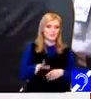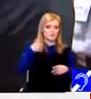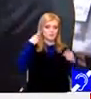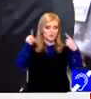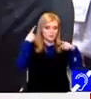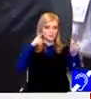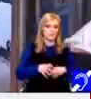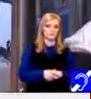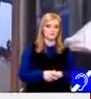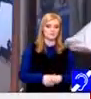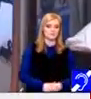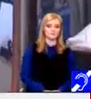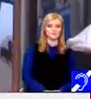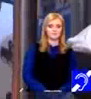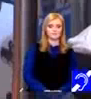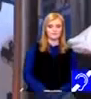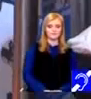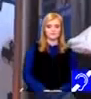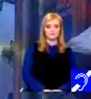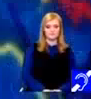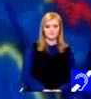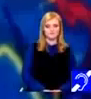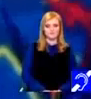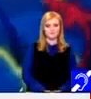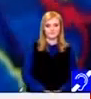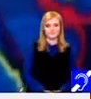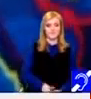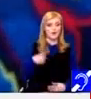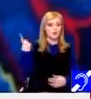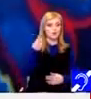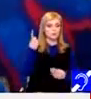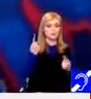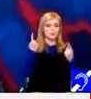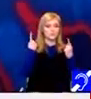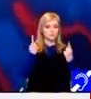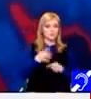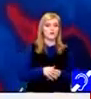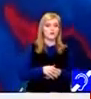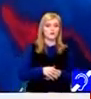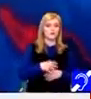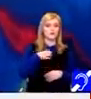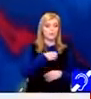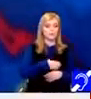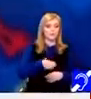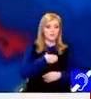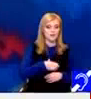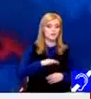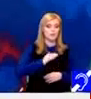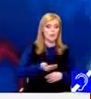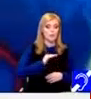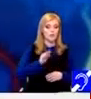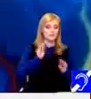vor trece foarte curând la producția de masă. Una dintre cele mai importante companii imobiliare din Dubai a